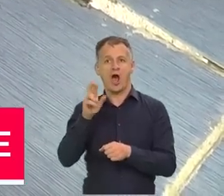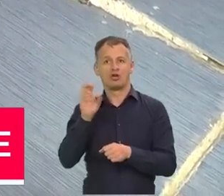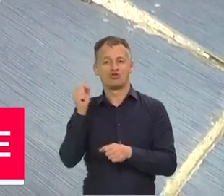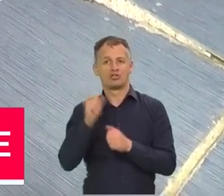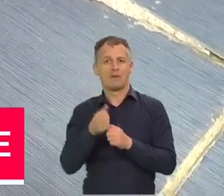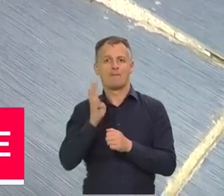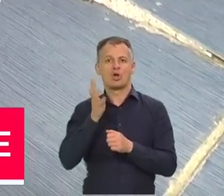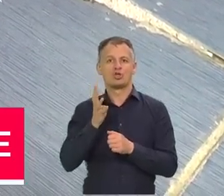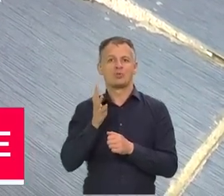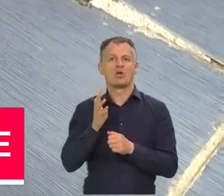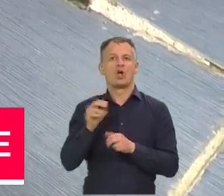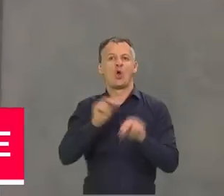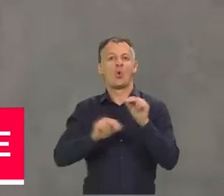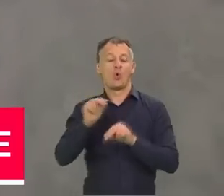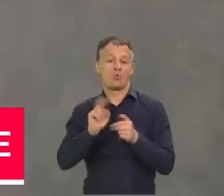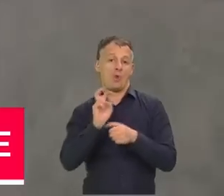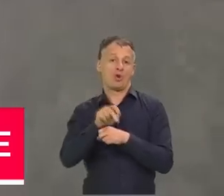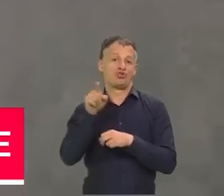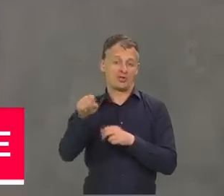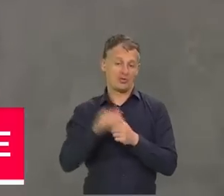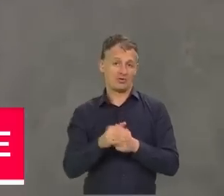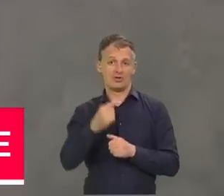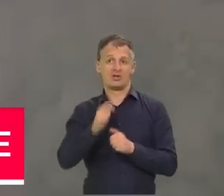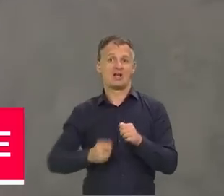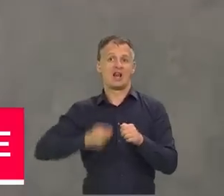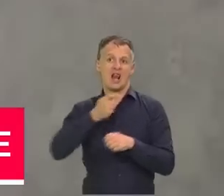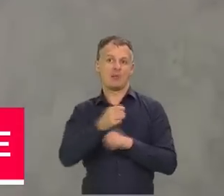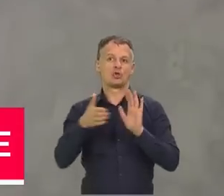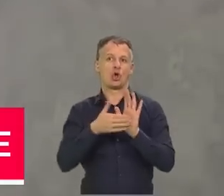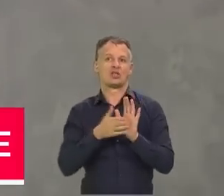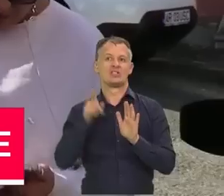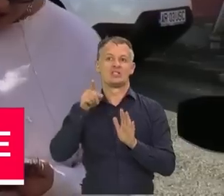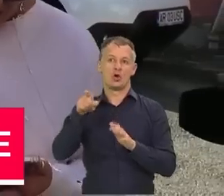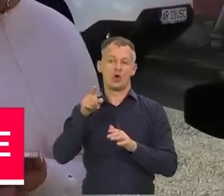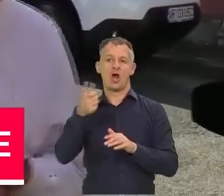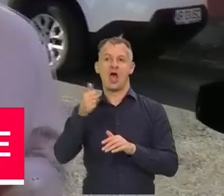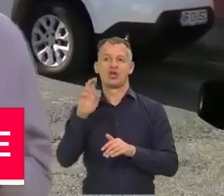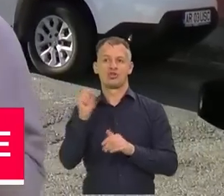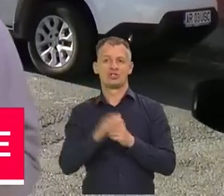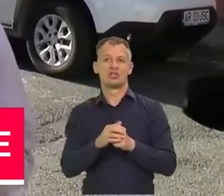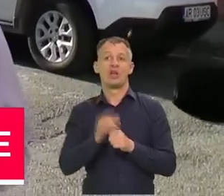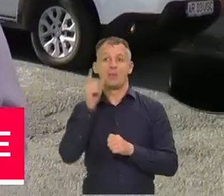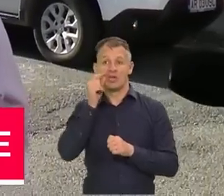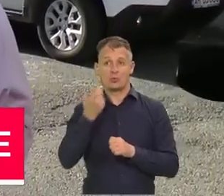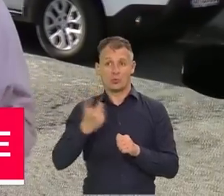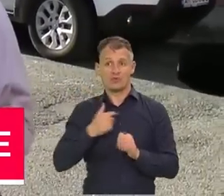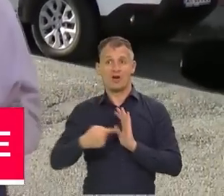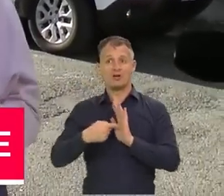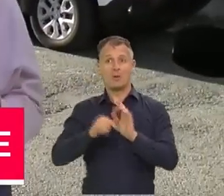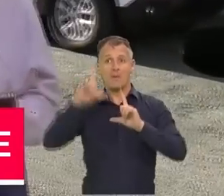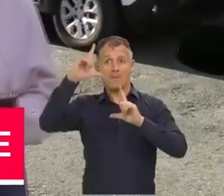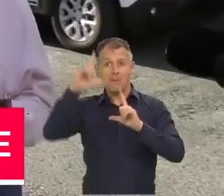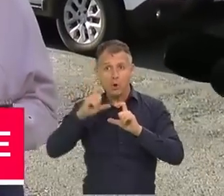au participat la campionatele naționale. Femeia reclamă și condițiile precare de la baza argeșeană. La Pitești vă pot arăta și pozele în